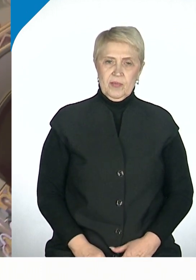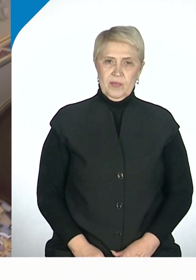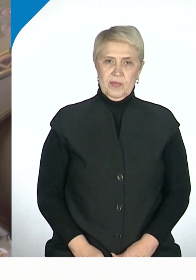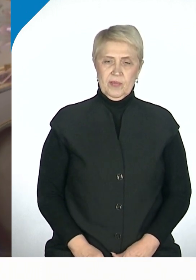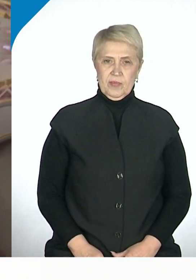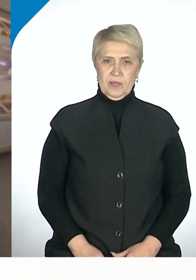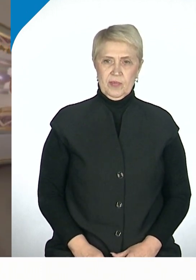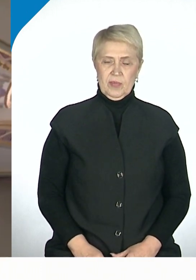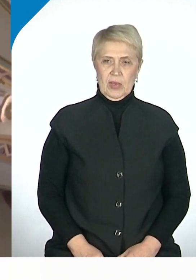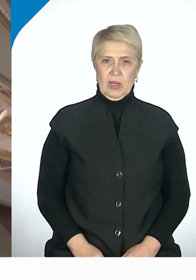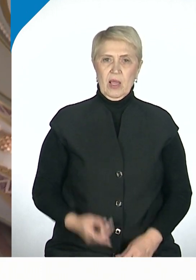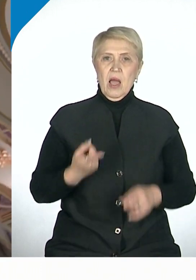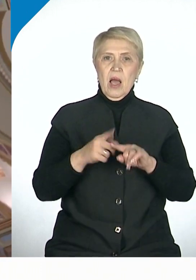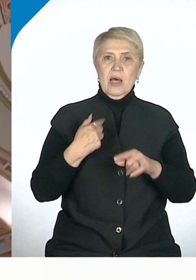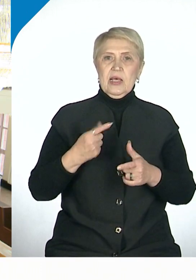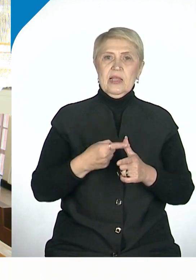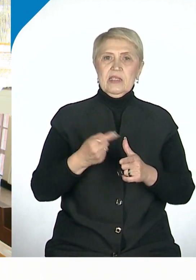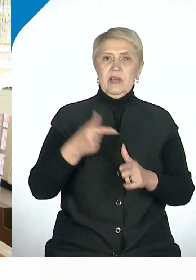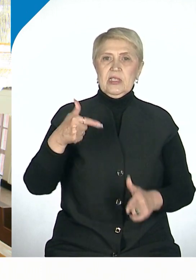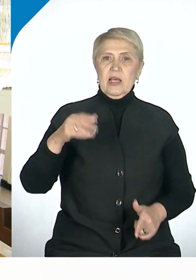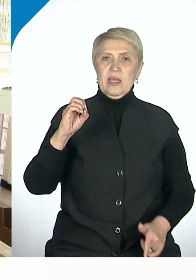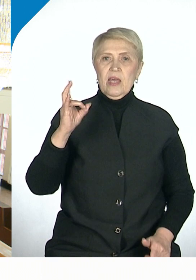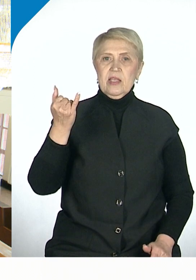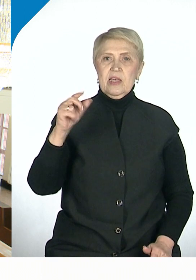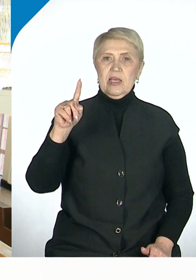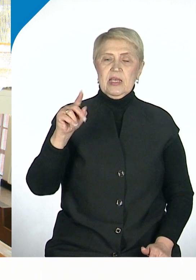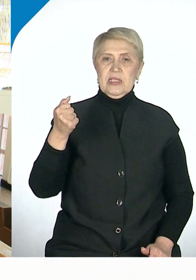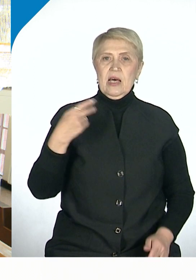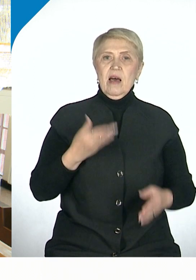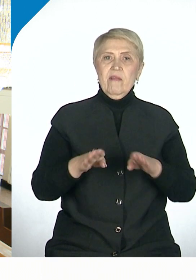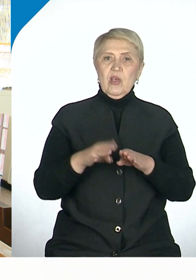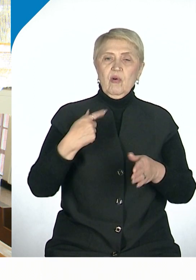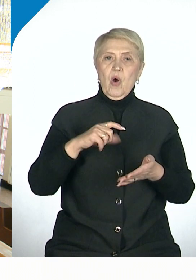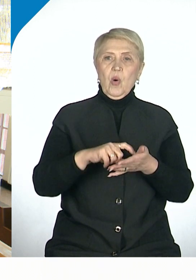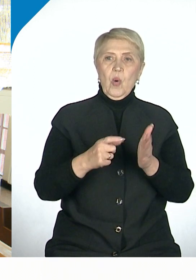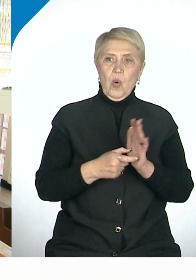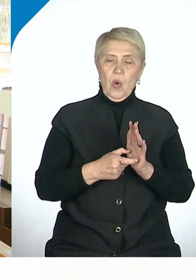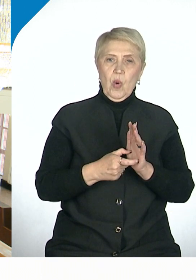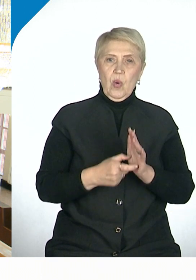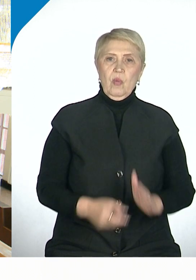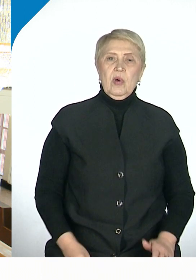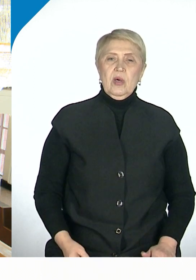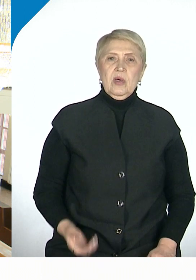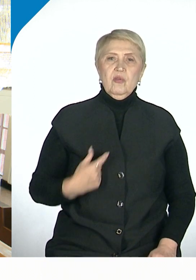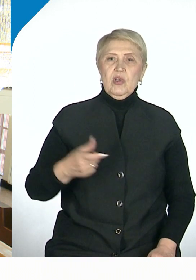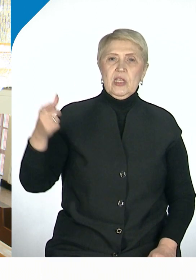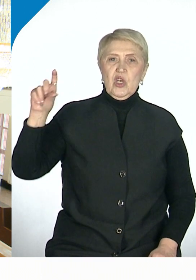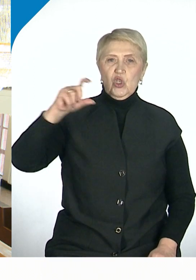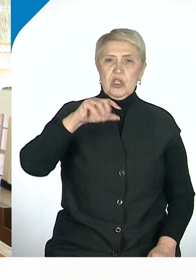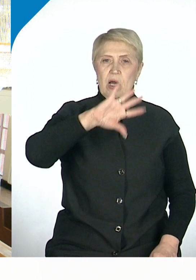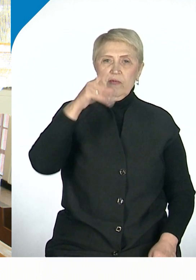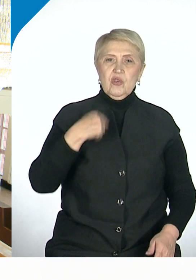по-моему, это называется гениза. В такую комнату, знаете, она такой чердак пыльный, где